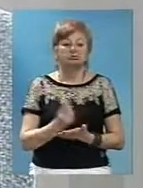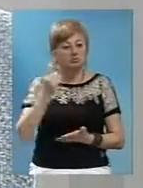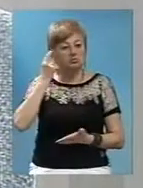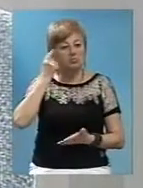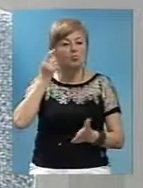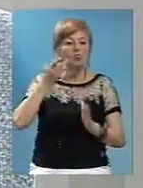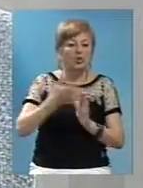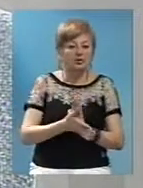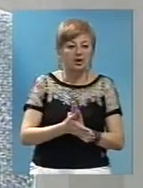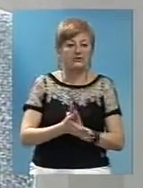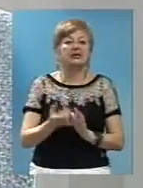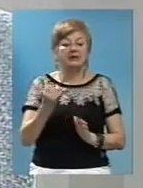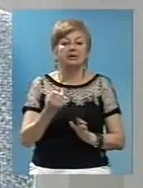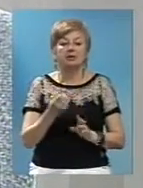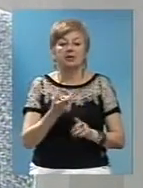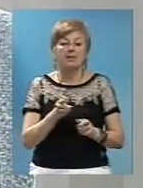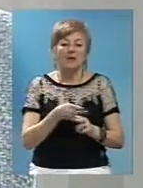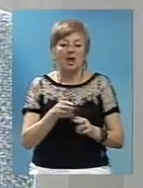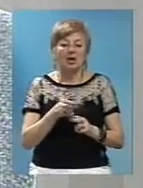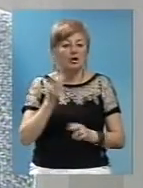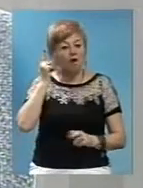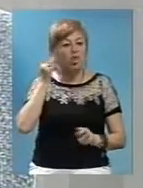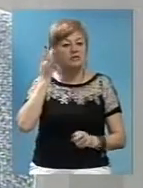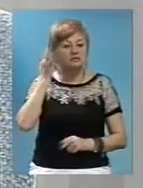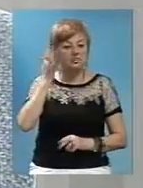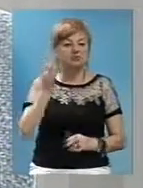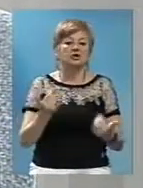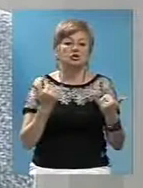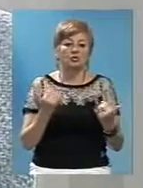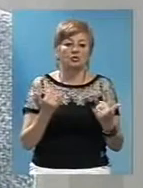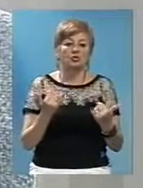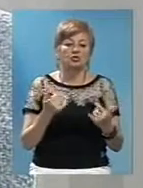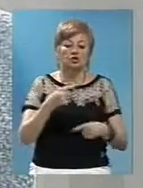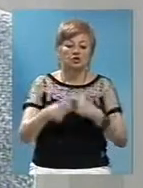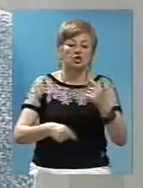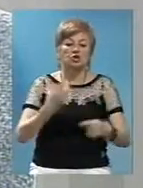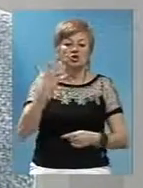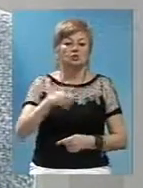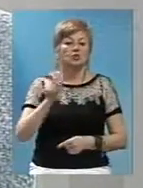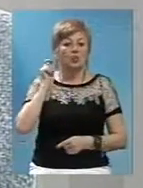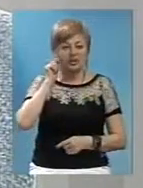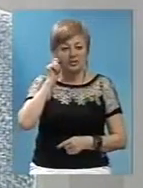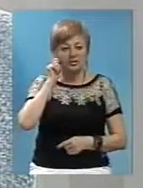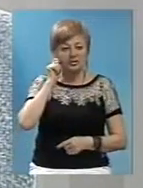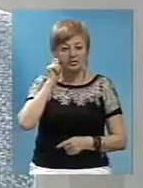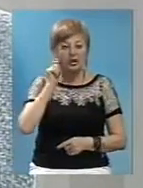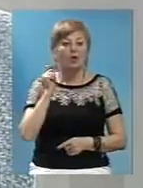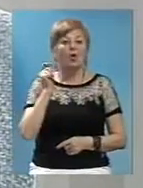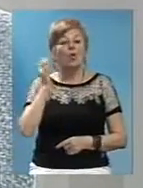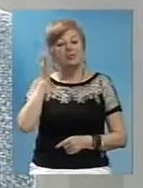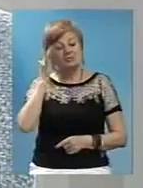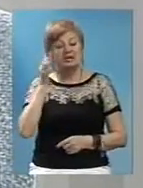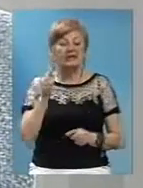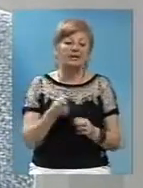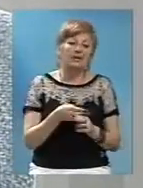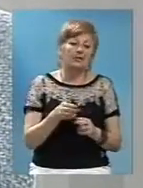і переосмислити сьогодні, через 100 років. Ну, якщо вже осмислити і